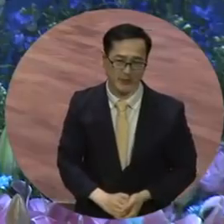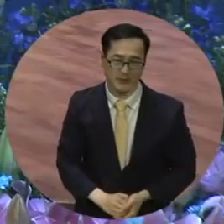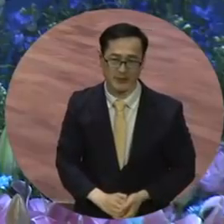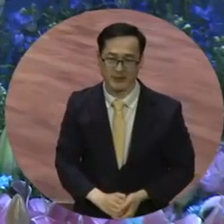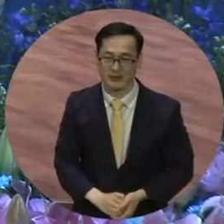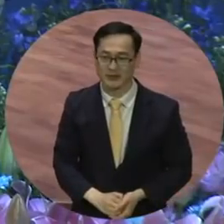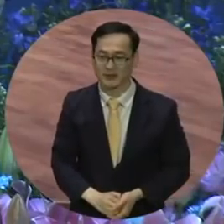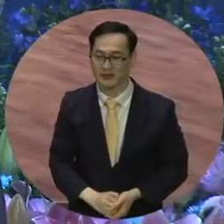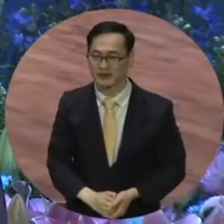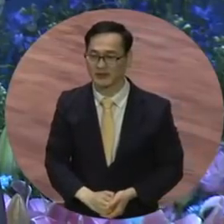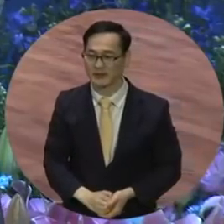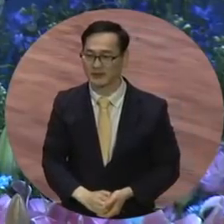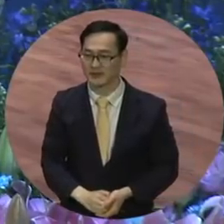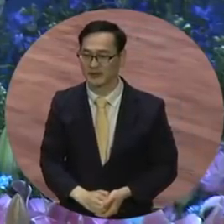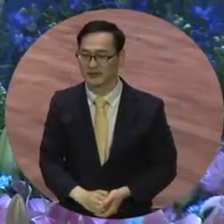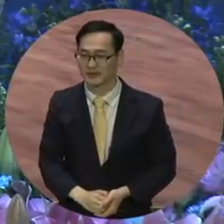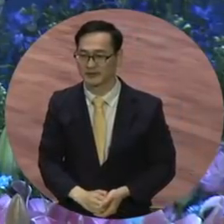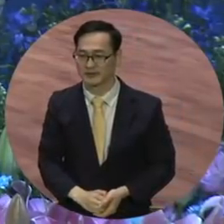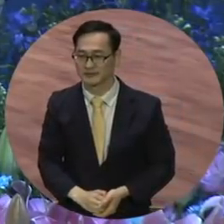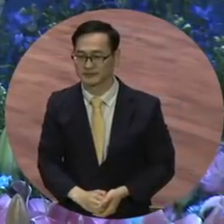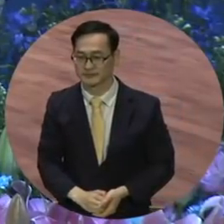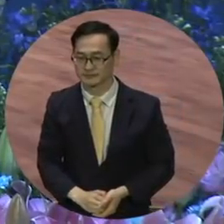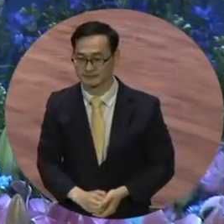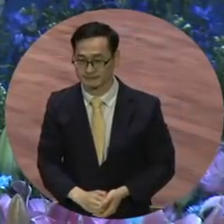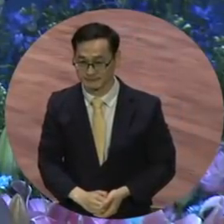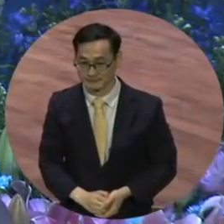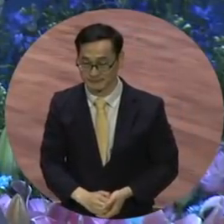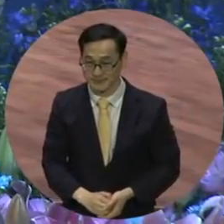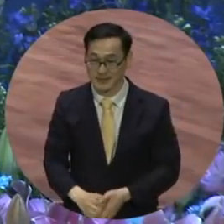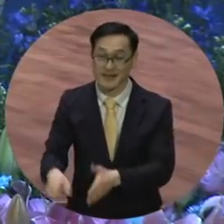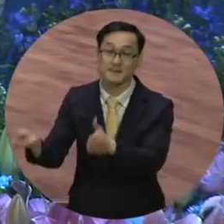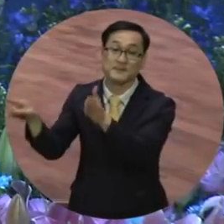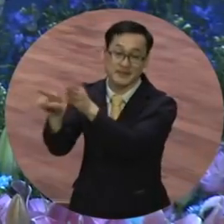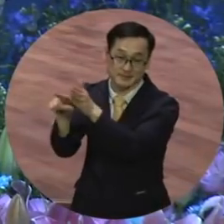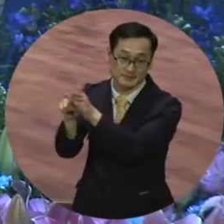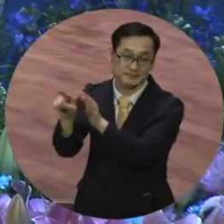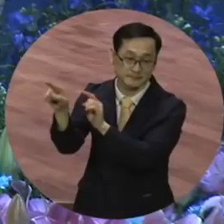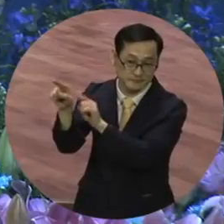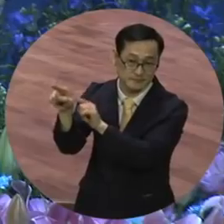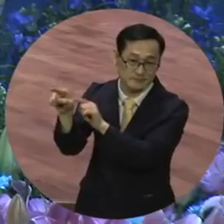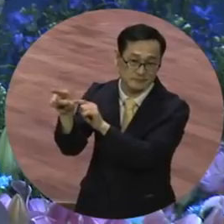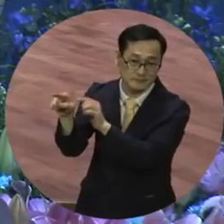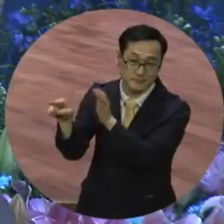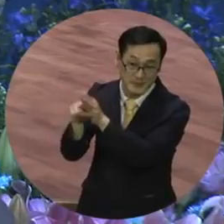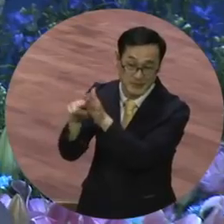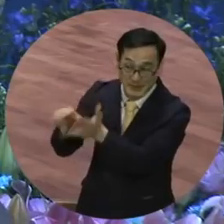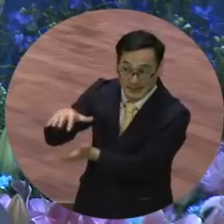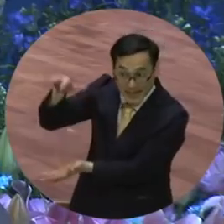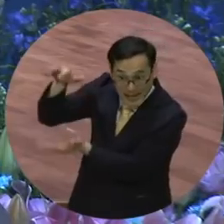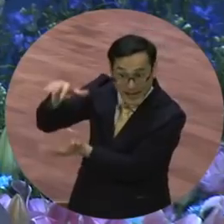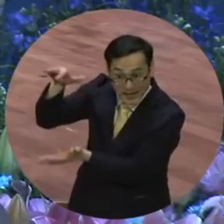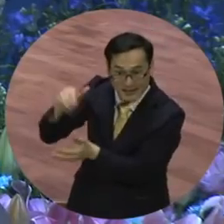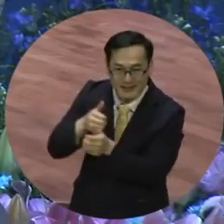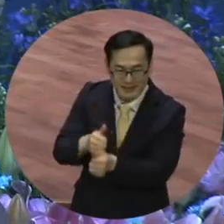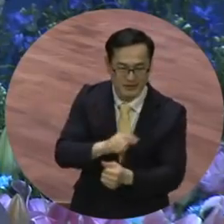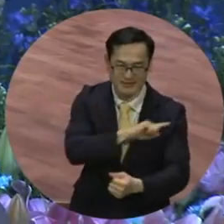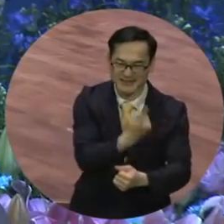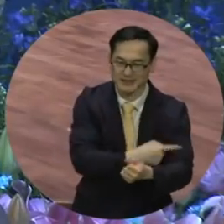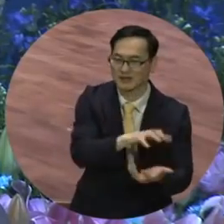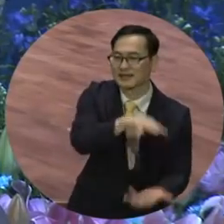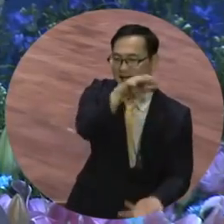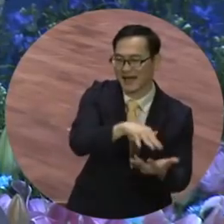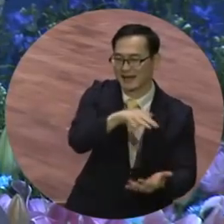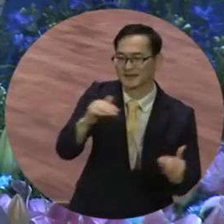들었습니까? 아멘. 믿음으로 해요. 믿음으로. 모든 것 다 믿음이에요.